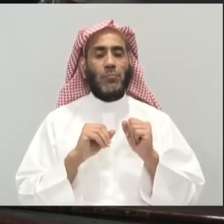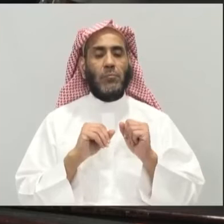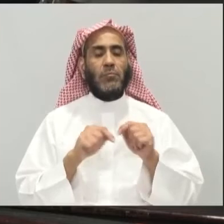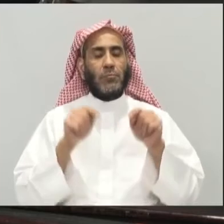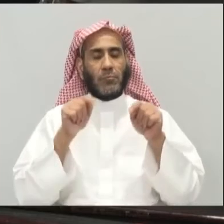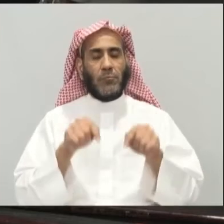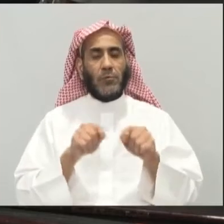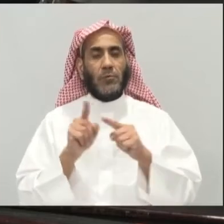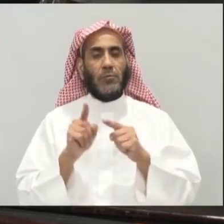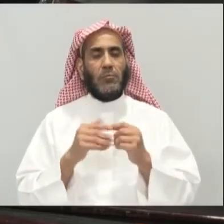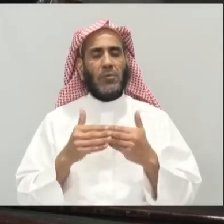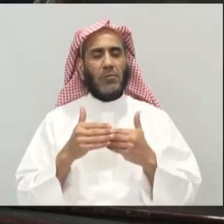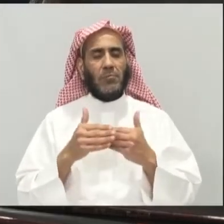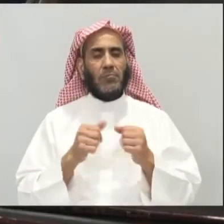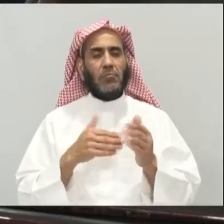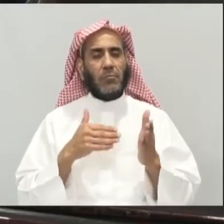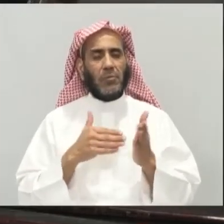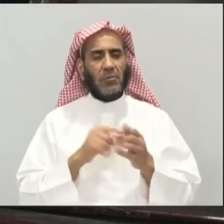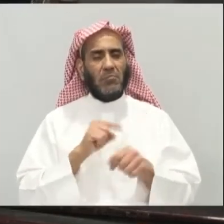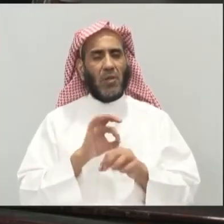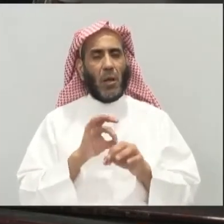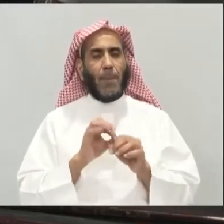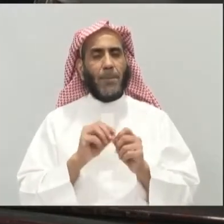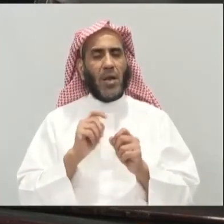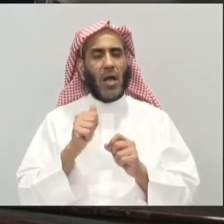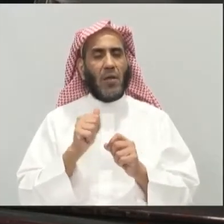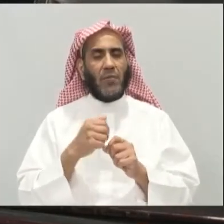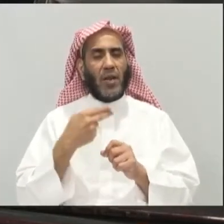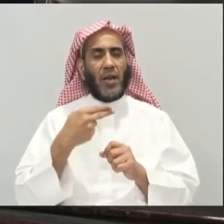بهذا الشكل اقتربنا من انتهاء من حرف العين